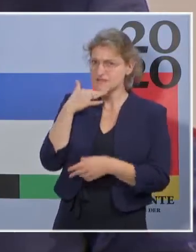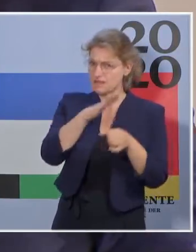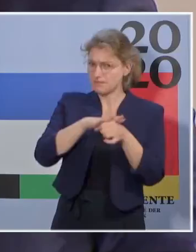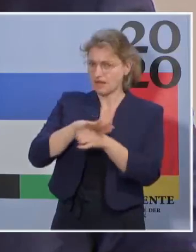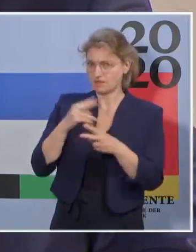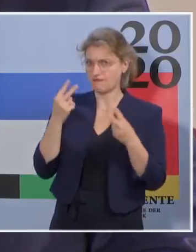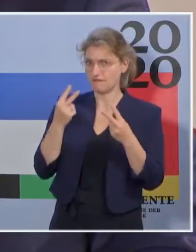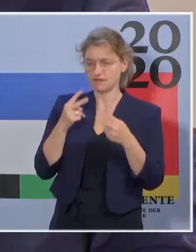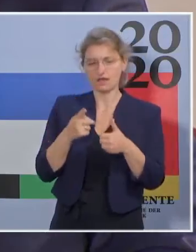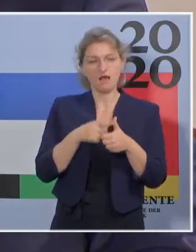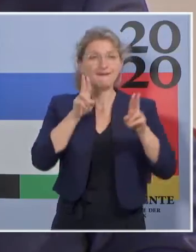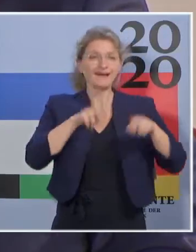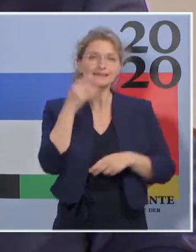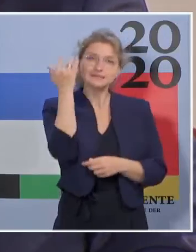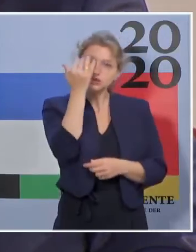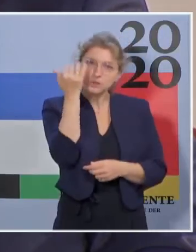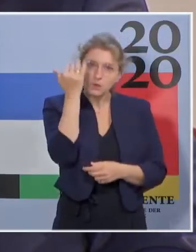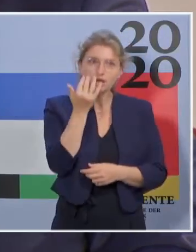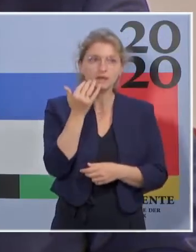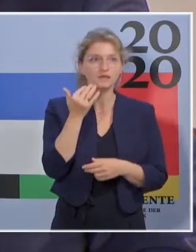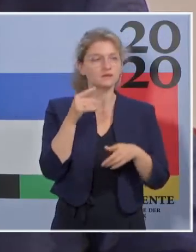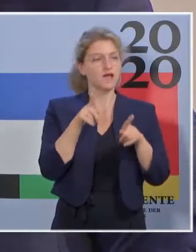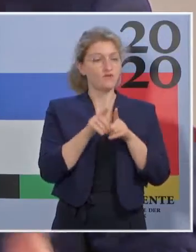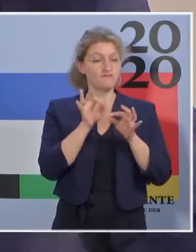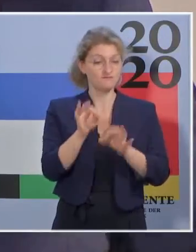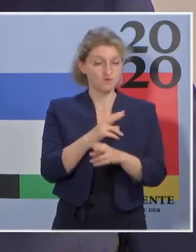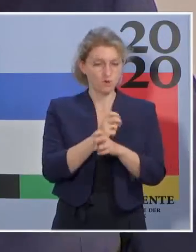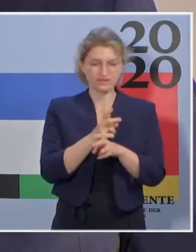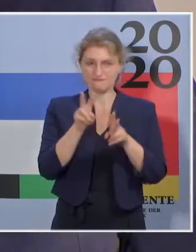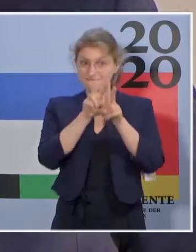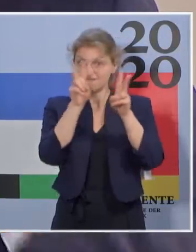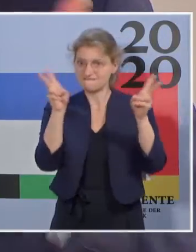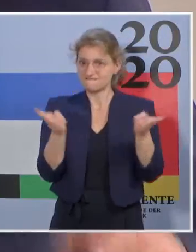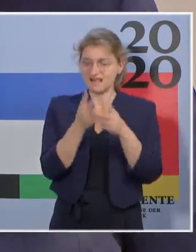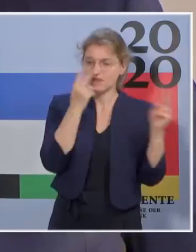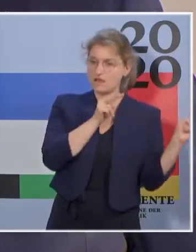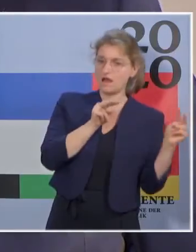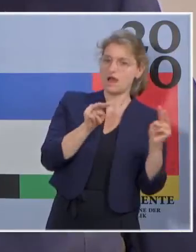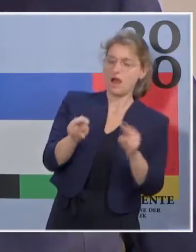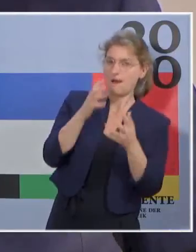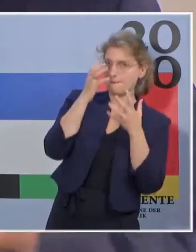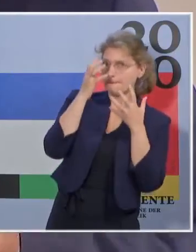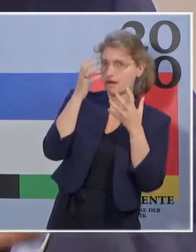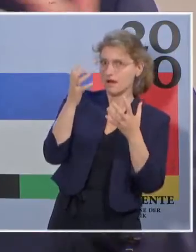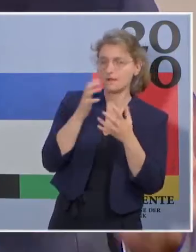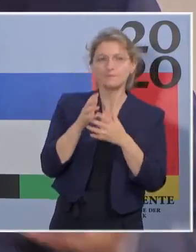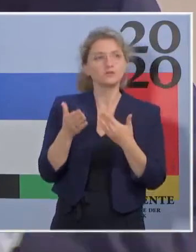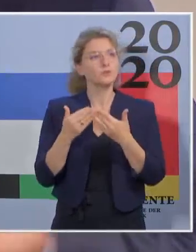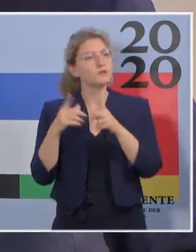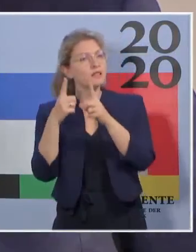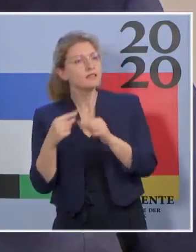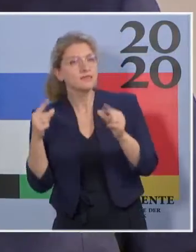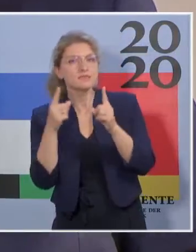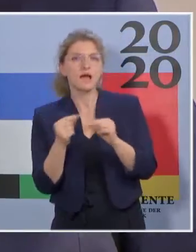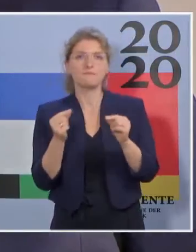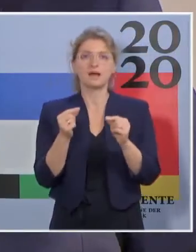ein theoretisches Modell der reinen Rechtslehre, für das Österreich weltweit bewundert wird, wo das Hans-Kelsen-Institut Zuschriften aus Japan, aus Südamerika,